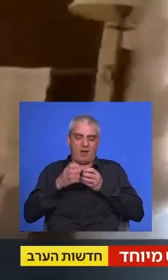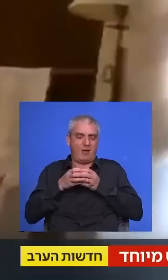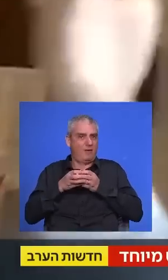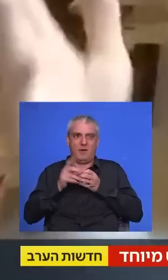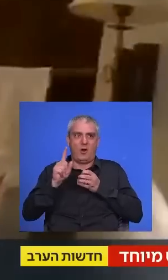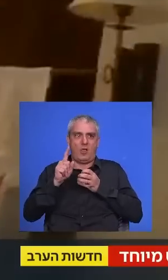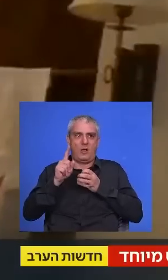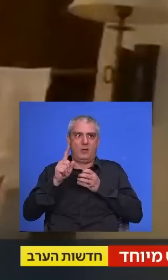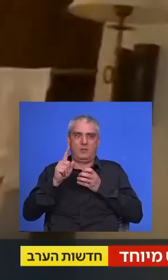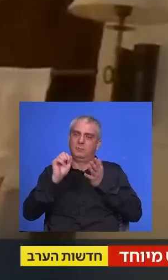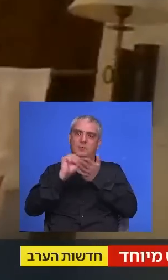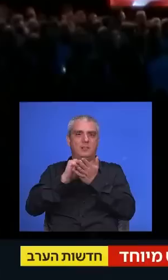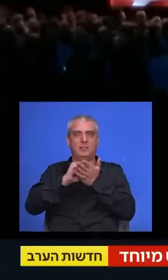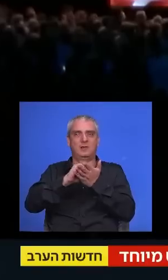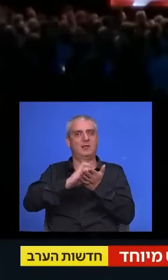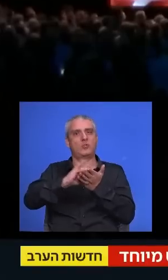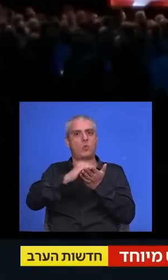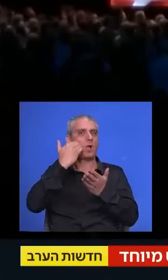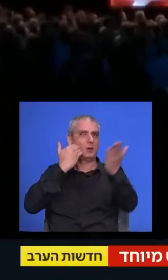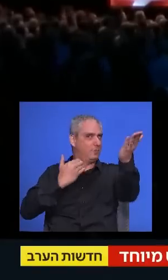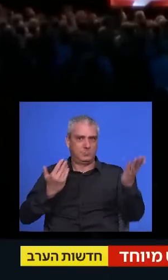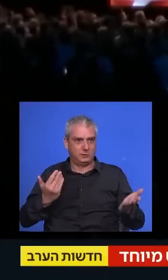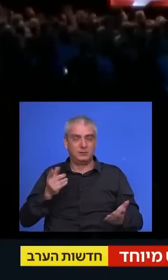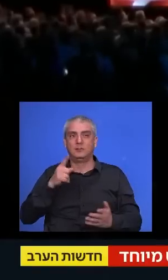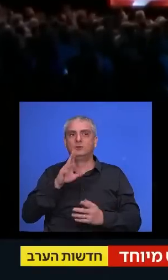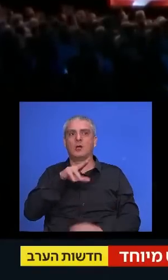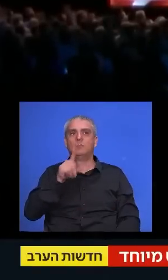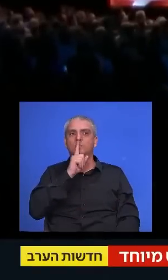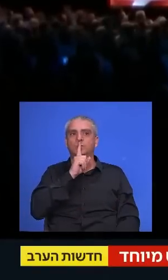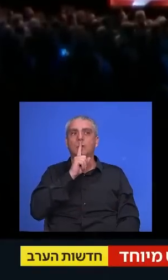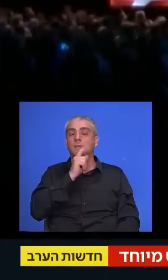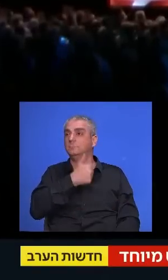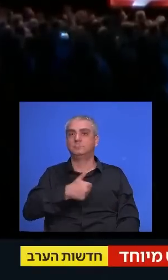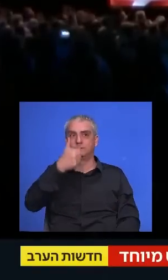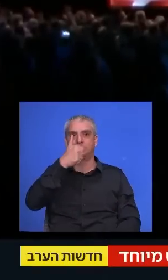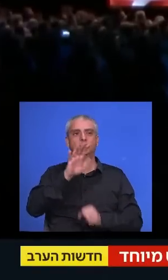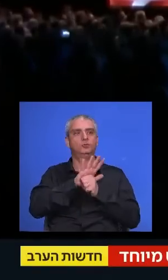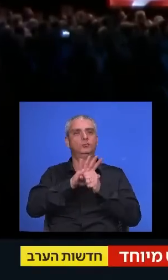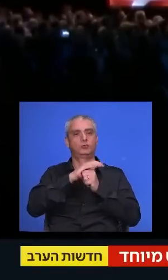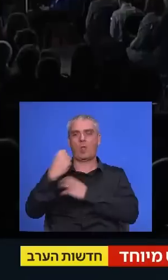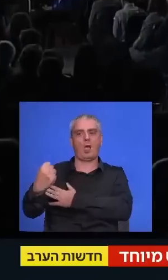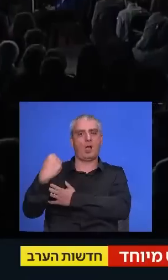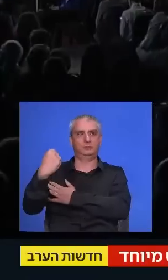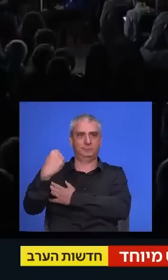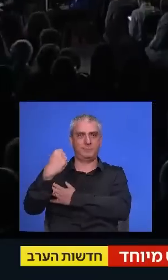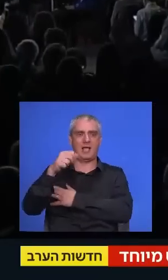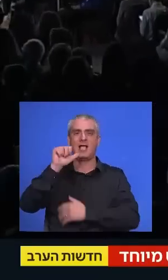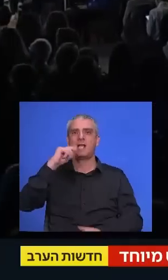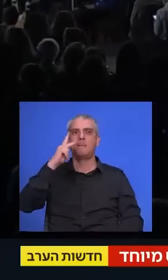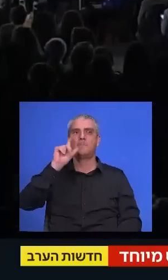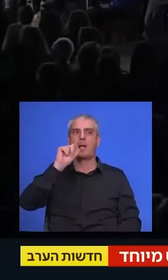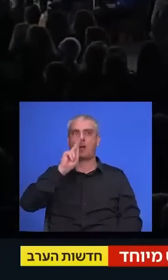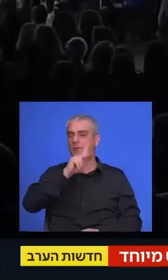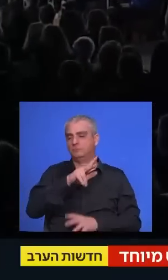עם, בדרך הניו יורק טיימס. ויש גם את השותקים, ובראשם השדולה רבת העוצמה, איפאק. באיפאק החליטו